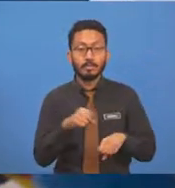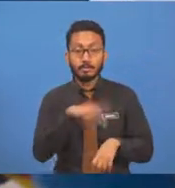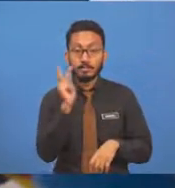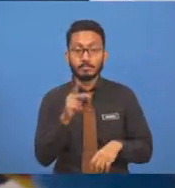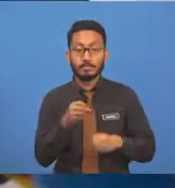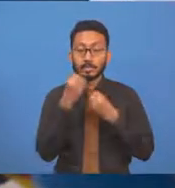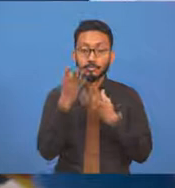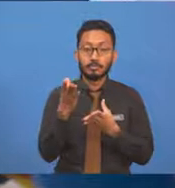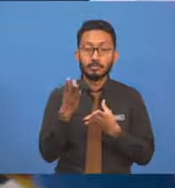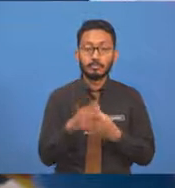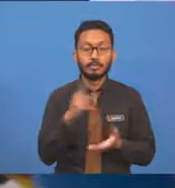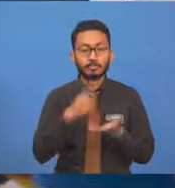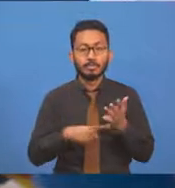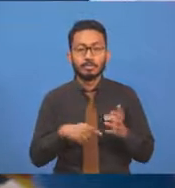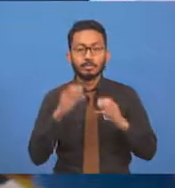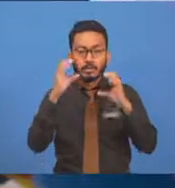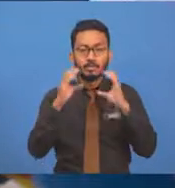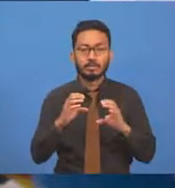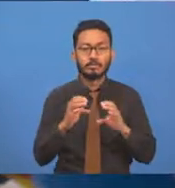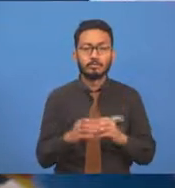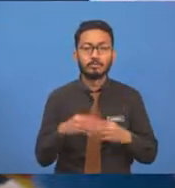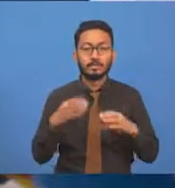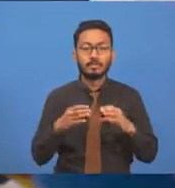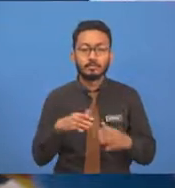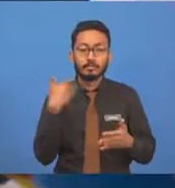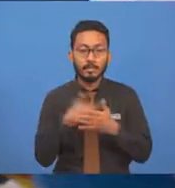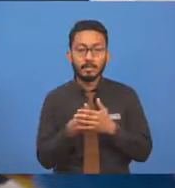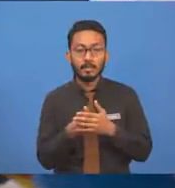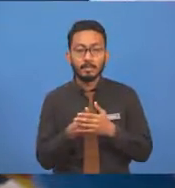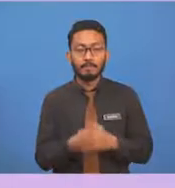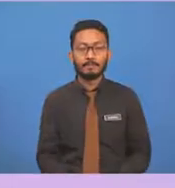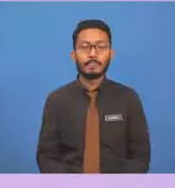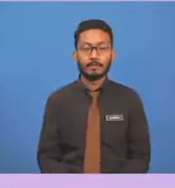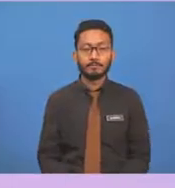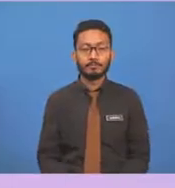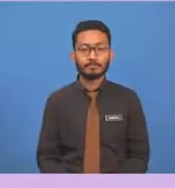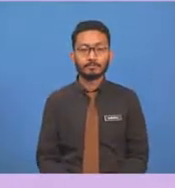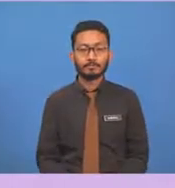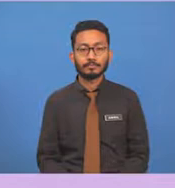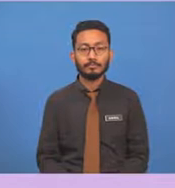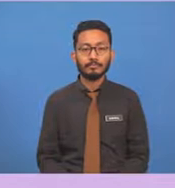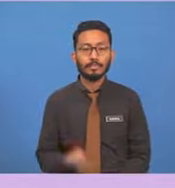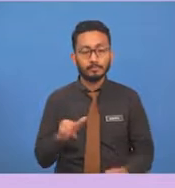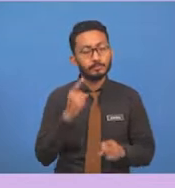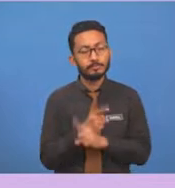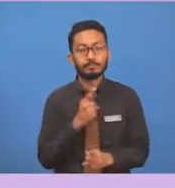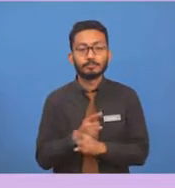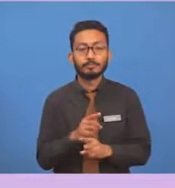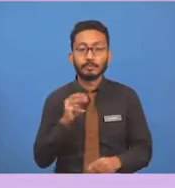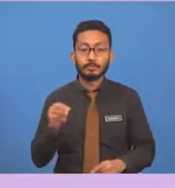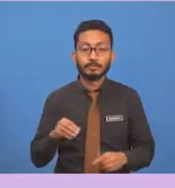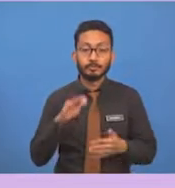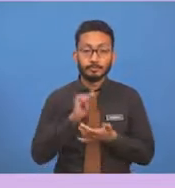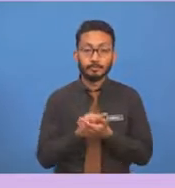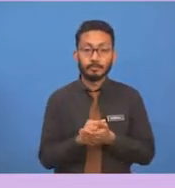cikgu cuba sampaikan berdasarkan pemerhatian kedua-dua gambar tadi? Ya, betul. Murid-murid itu